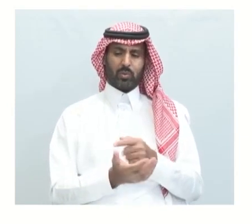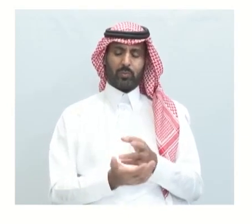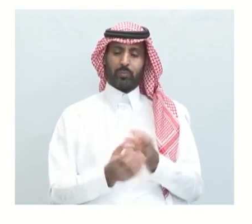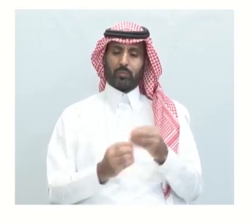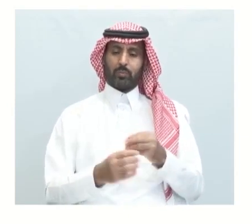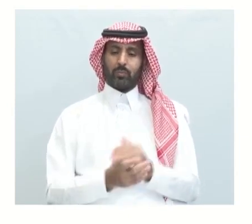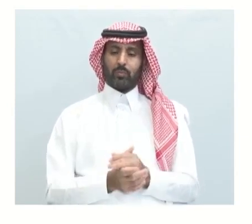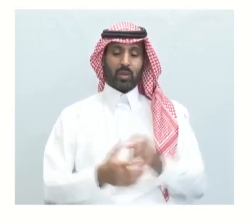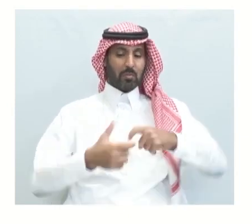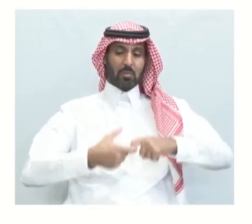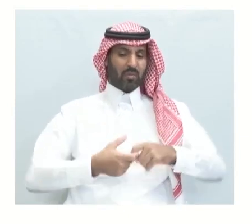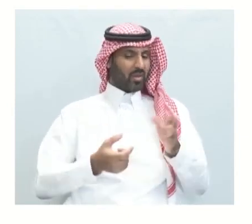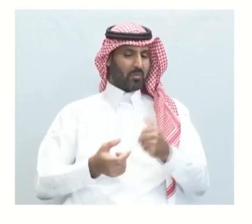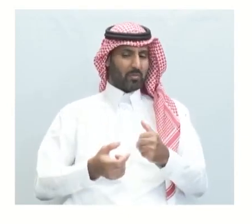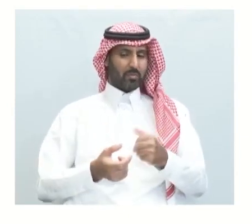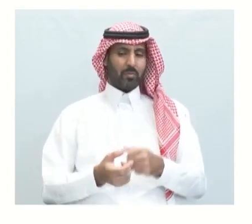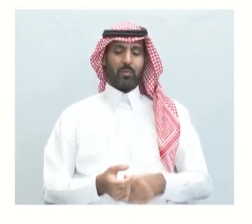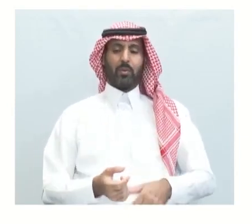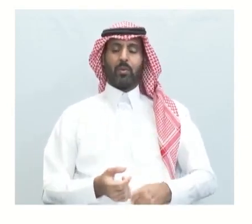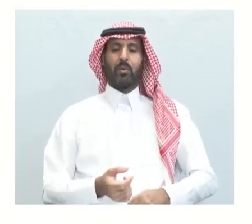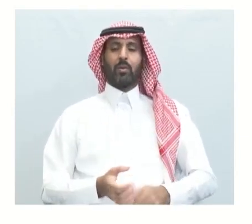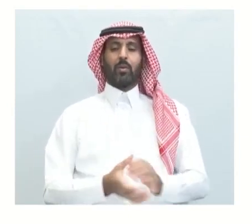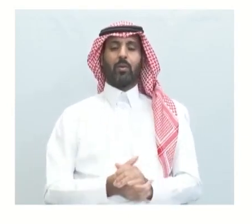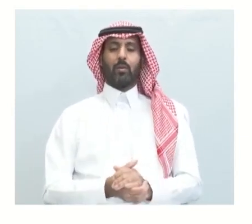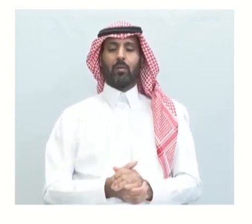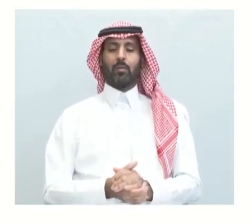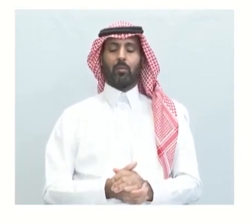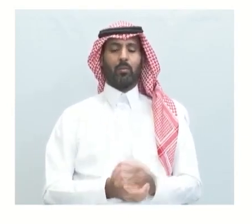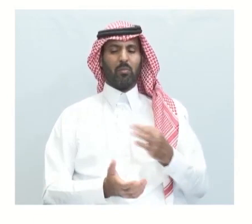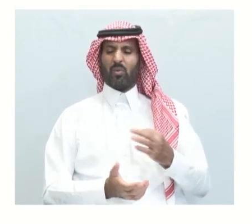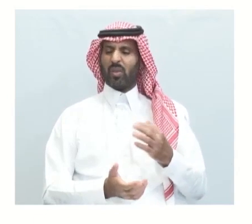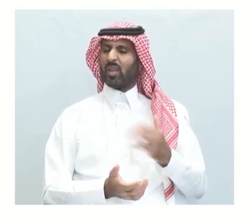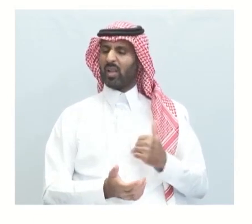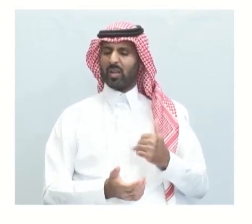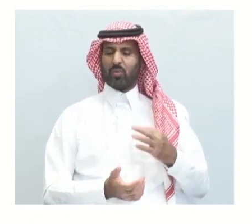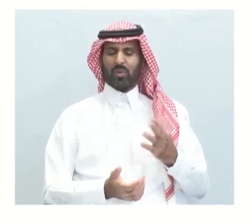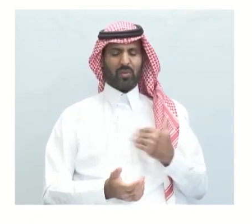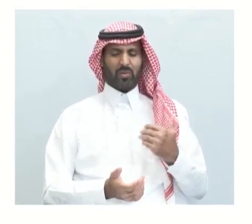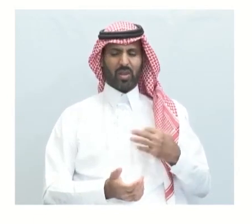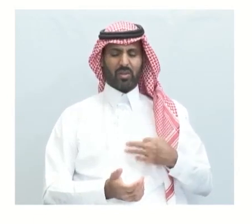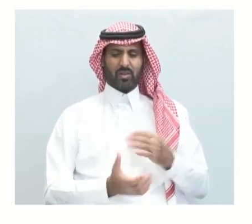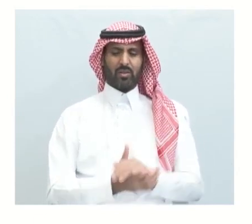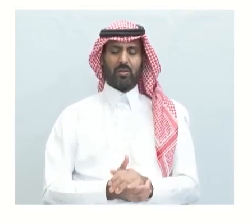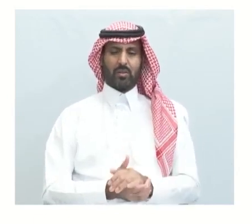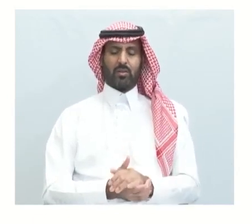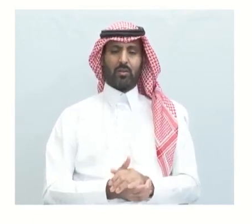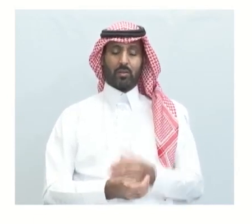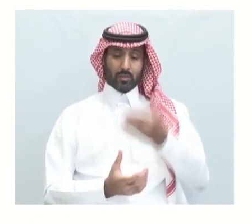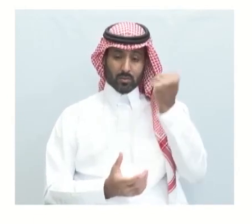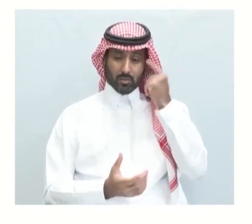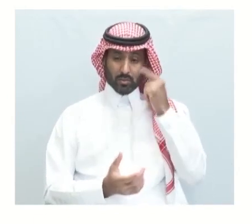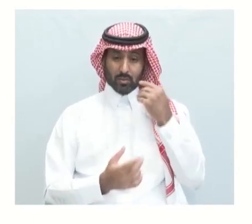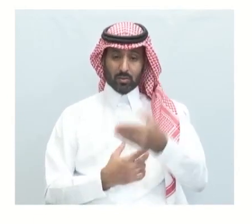عن بيانات يجلس معناها بيانات غير مفيده وستخصص مساحه الذاكره